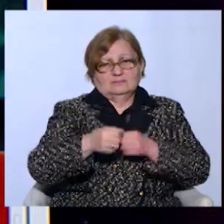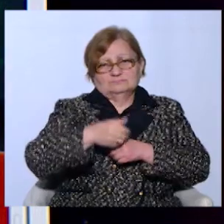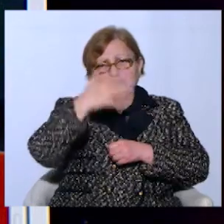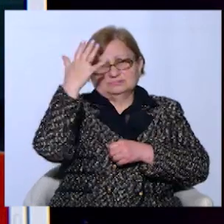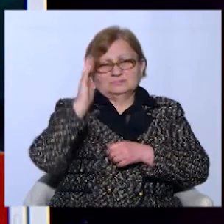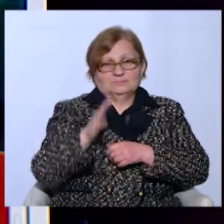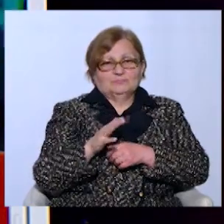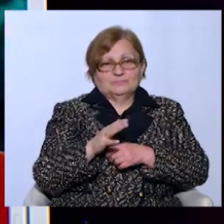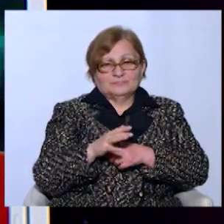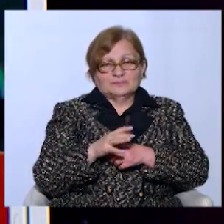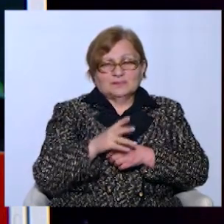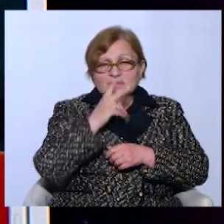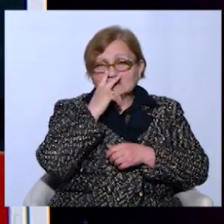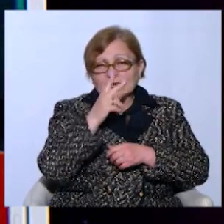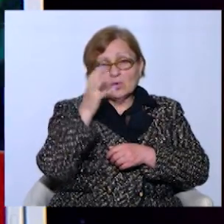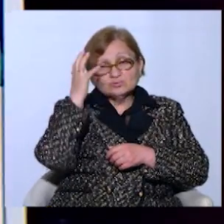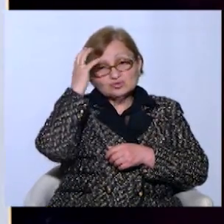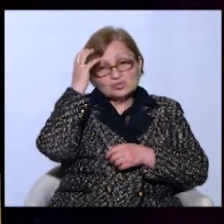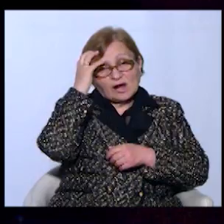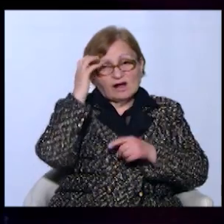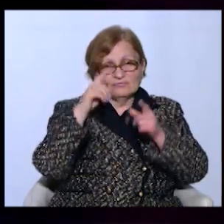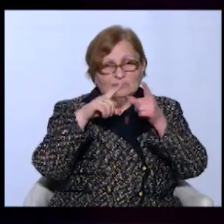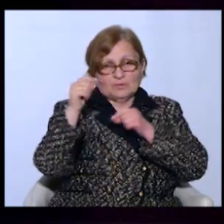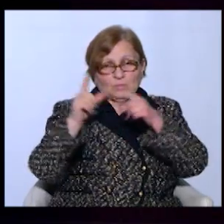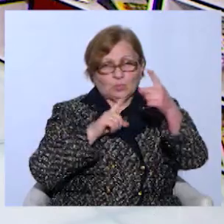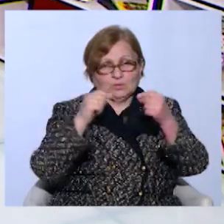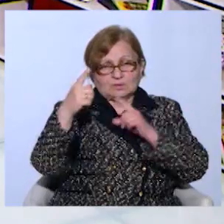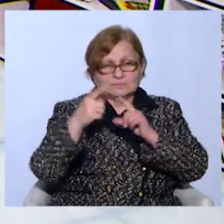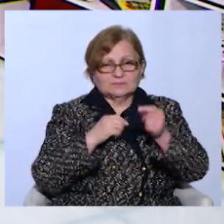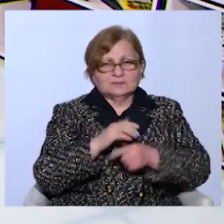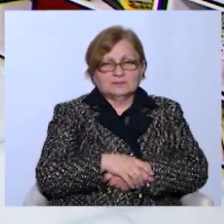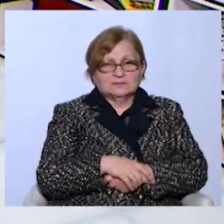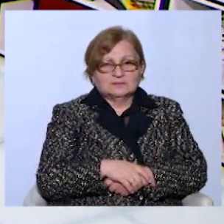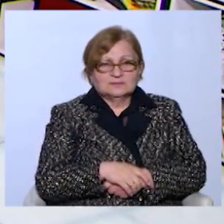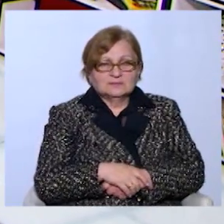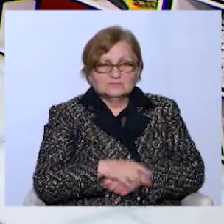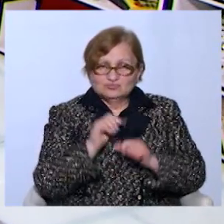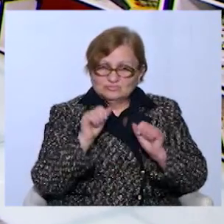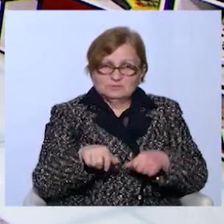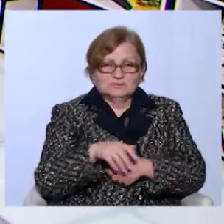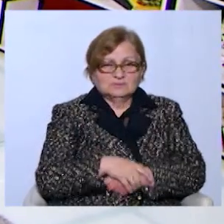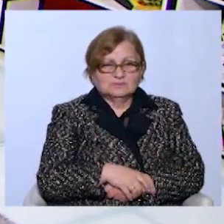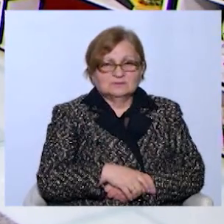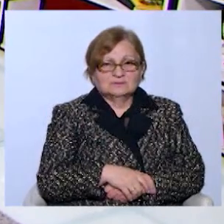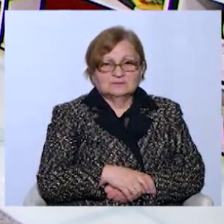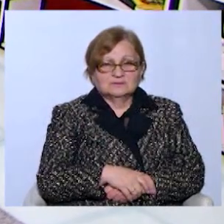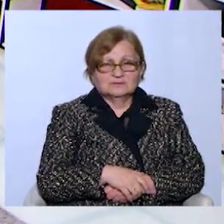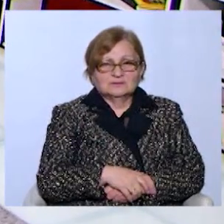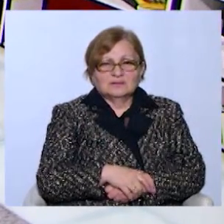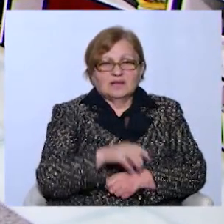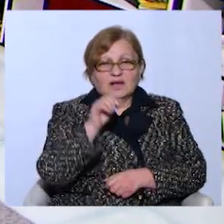შავი ფიგურები. აი ნახოთ, როგორი შეიძლება იყოს ეს შავი ფიგურები. აი ასეთი, რომელსაც თეთრი ხაზები